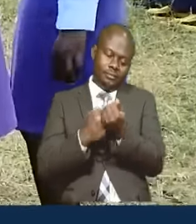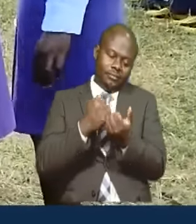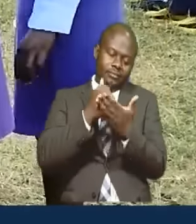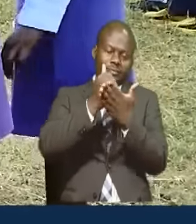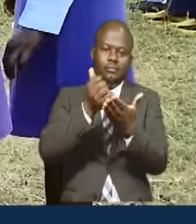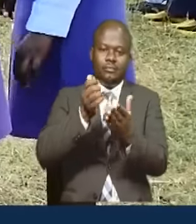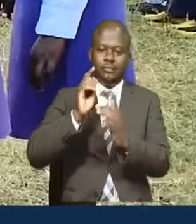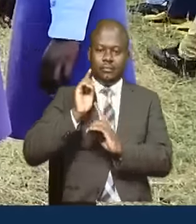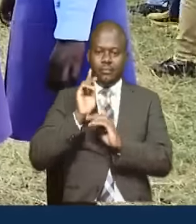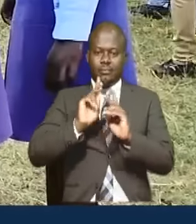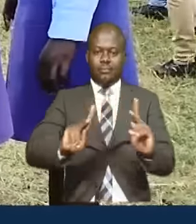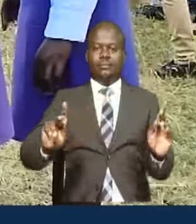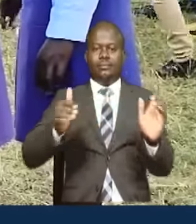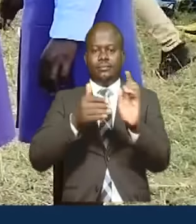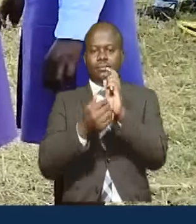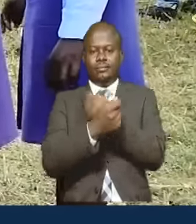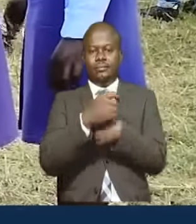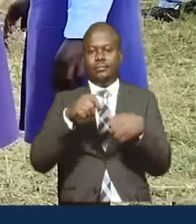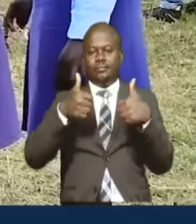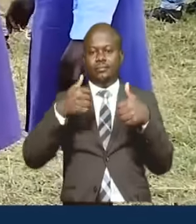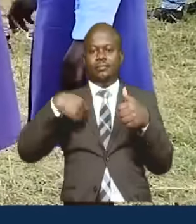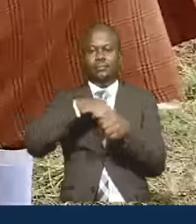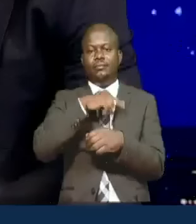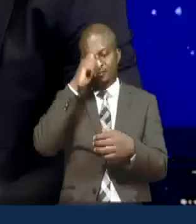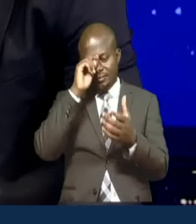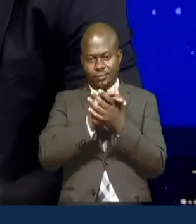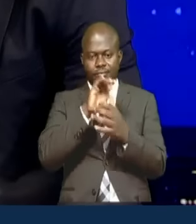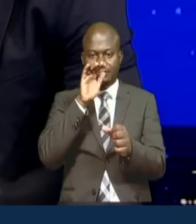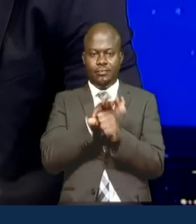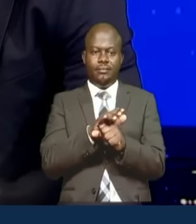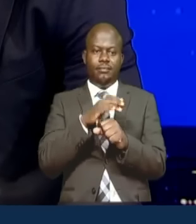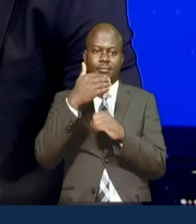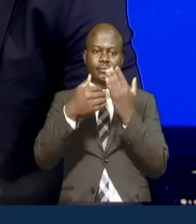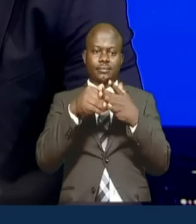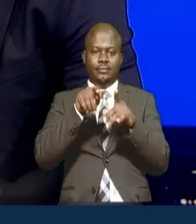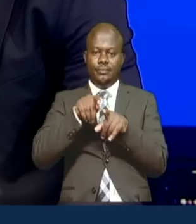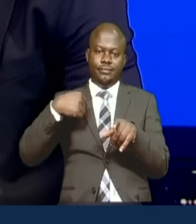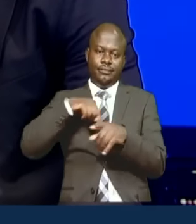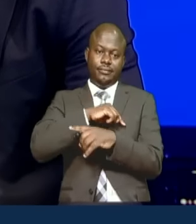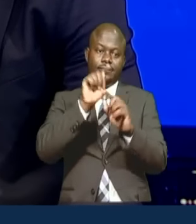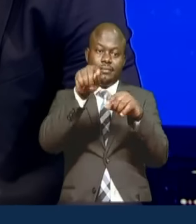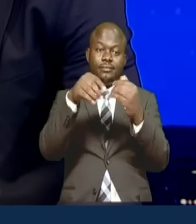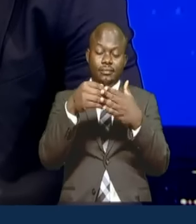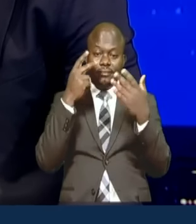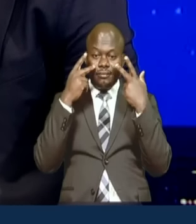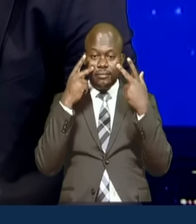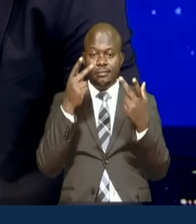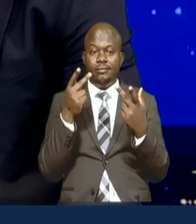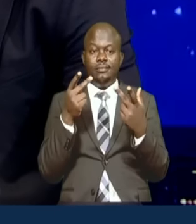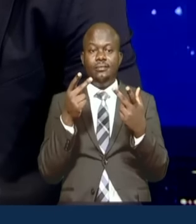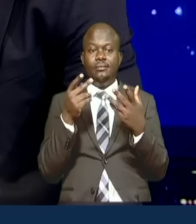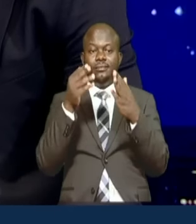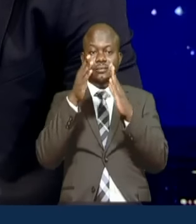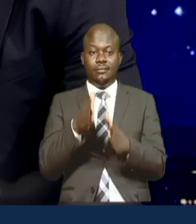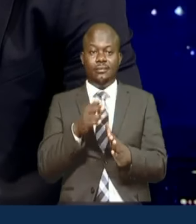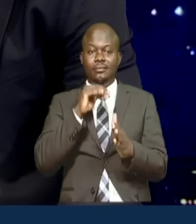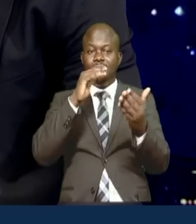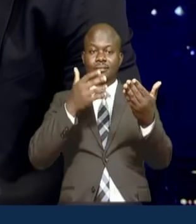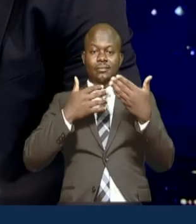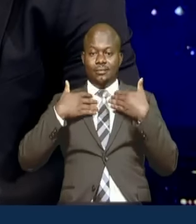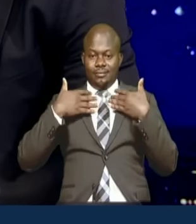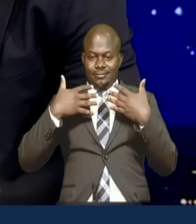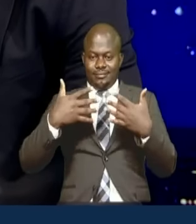umutekano agahindura n'imibereho myiza yawe uramwizera cyane bityo nkatwe abanyarwanda tujye nahise mbibona umuntu ntabwo yakwakenera